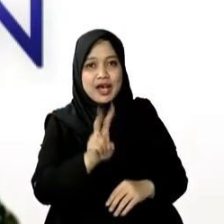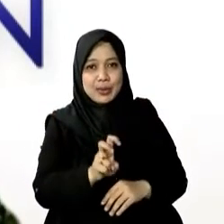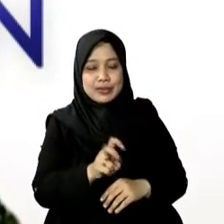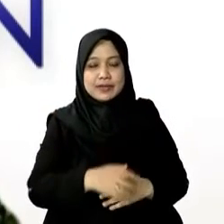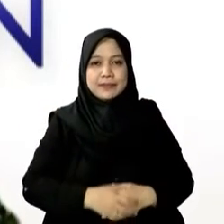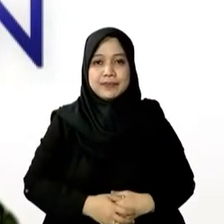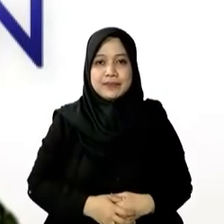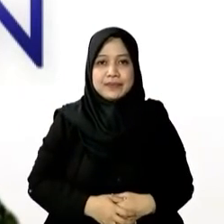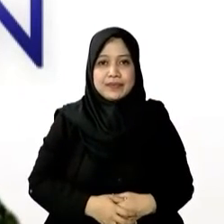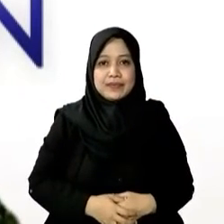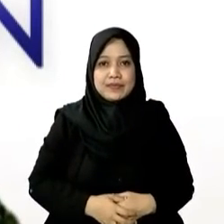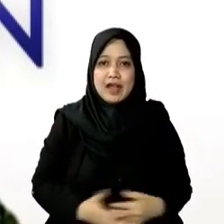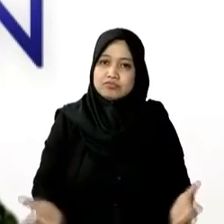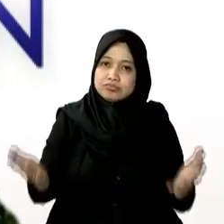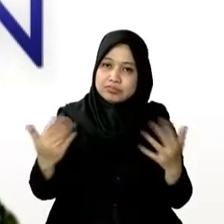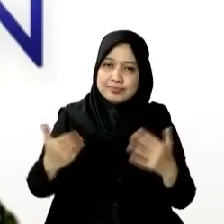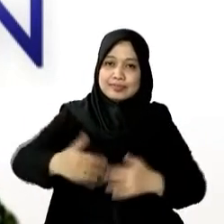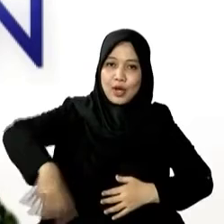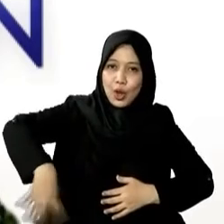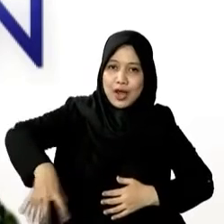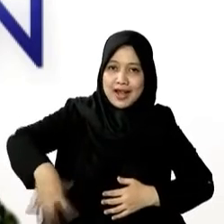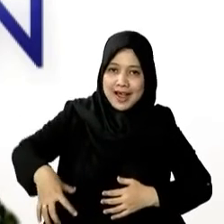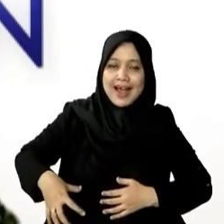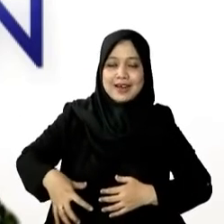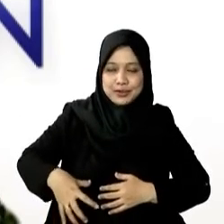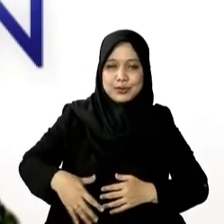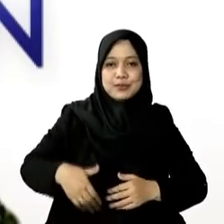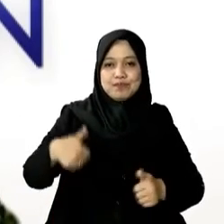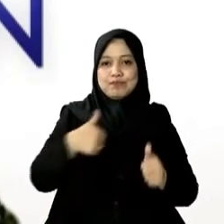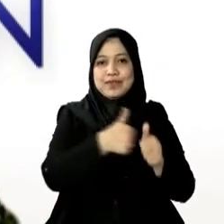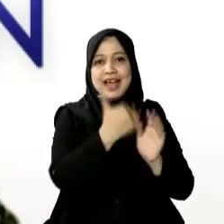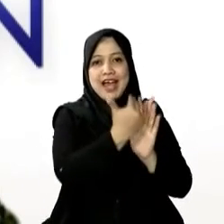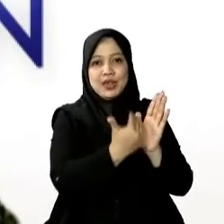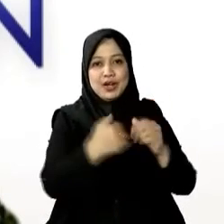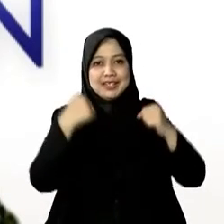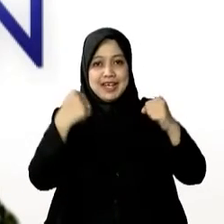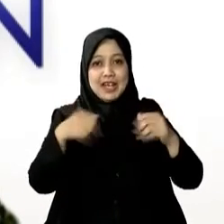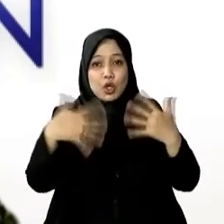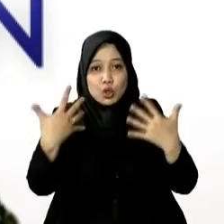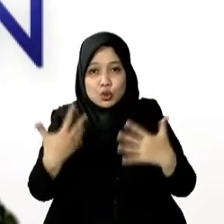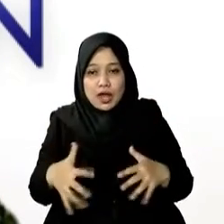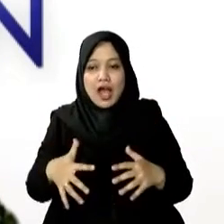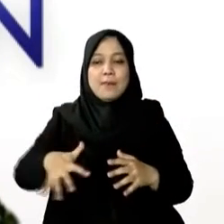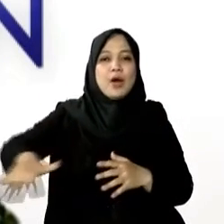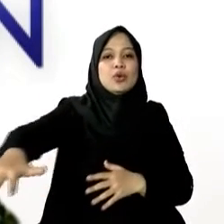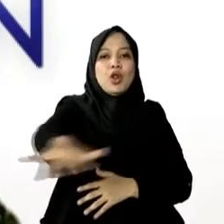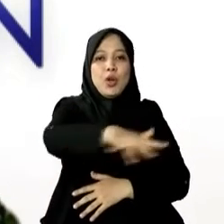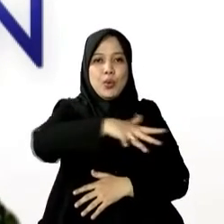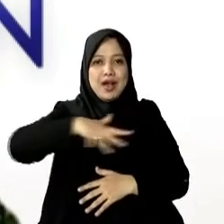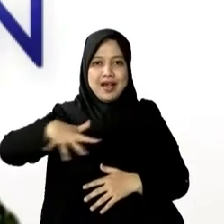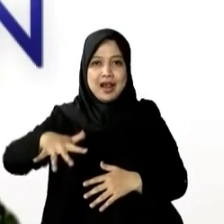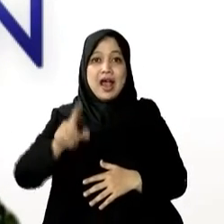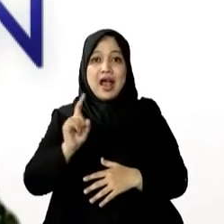lakukan itu atau ajak keluarga kita untuk melakukan toko kesehatan setelah itu baru lingkungan kita karena kalau kita Letakkan semua